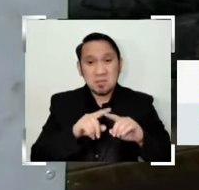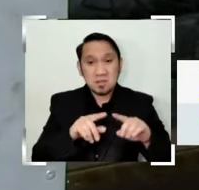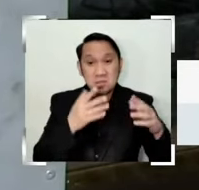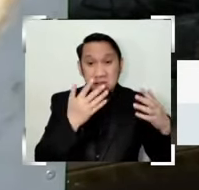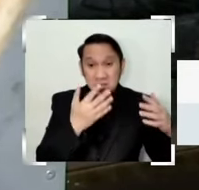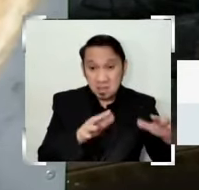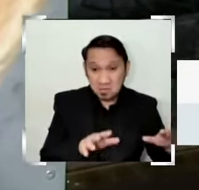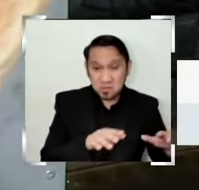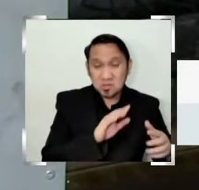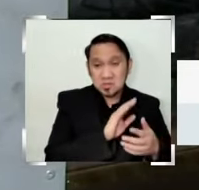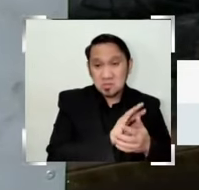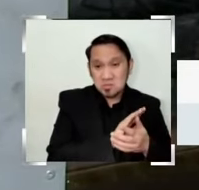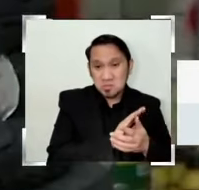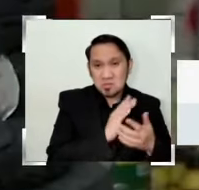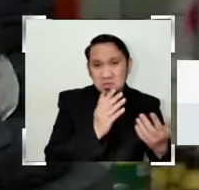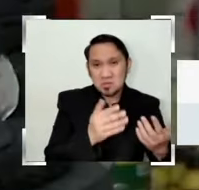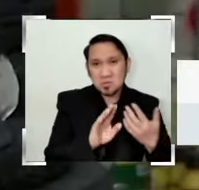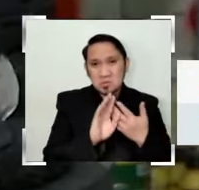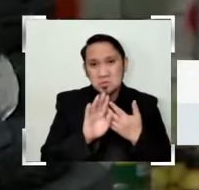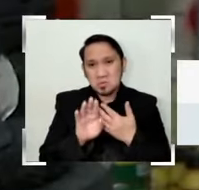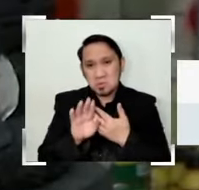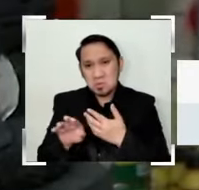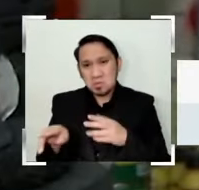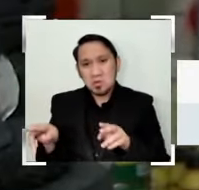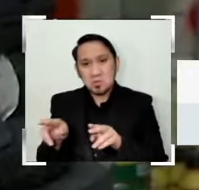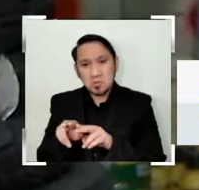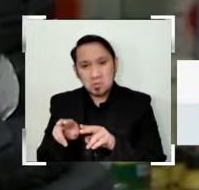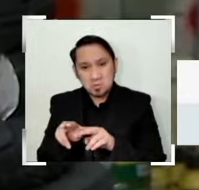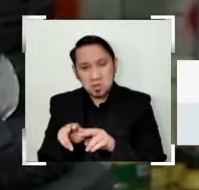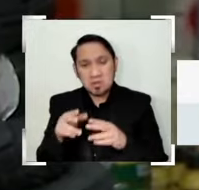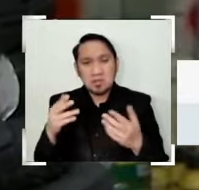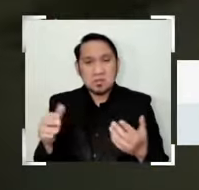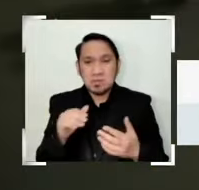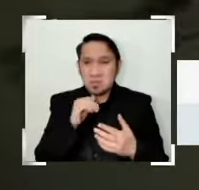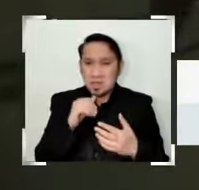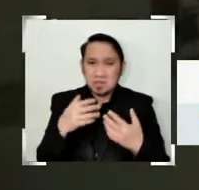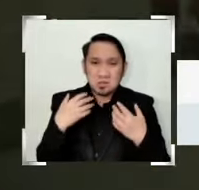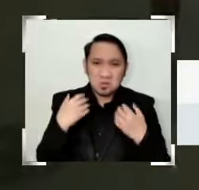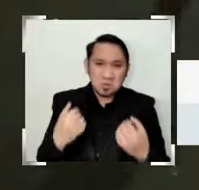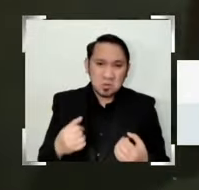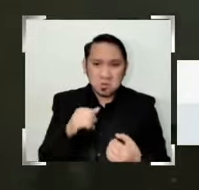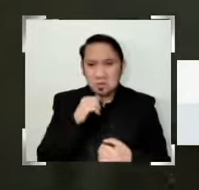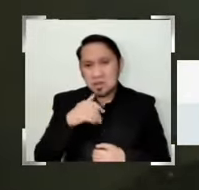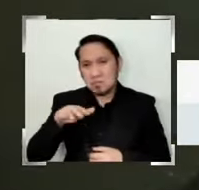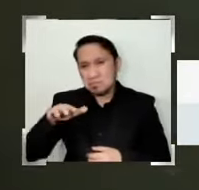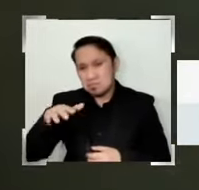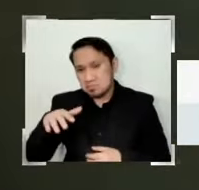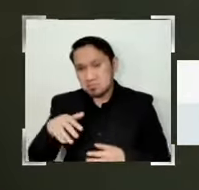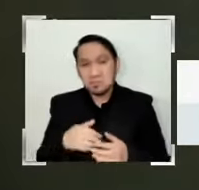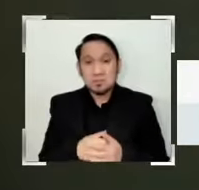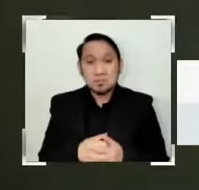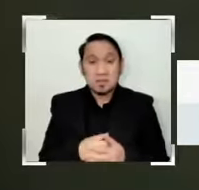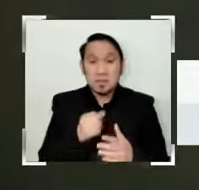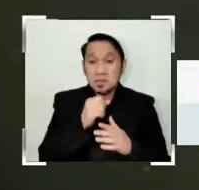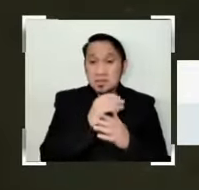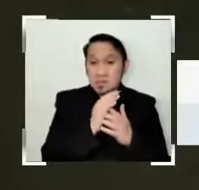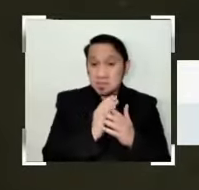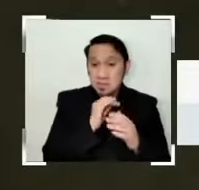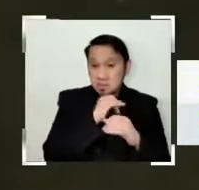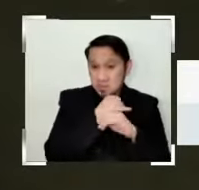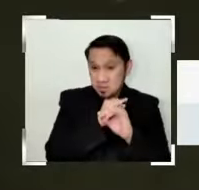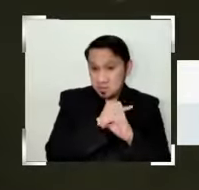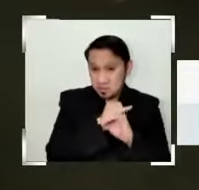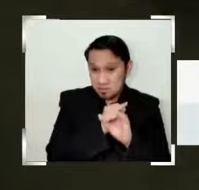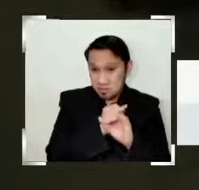medyo bumalik na sa normal. Hindi siya malakas, hindi siya mahina. Ilang jeepney driver ang nakausap ko.